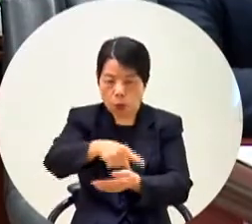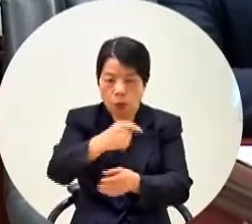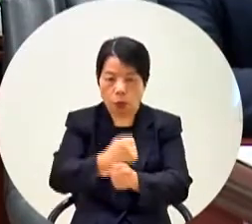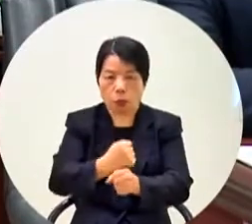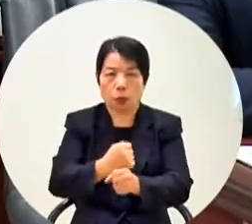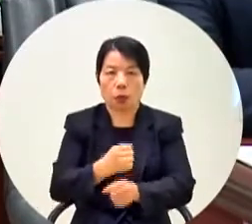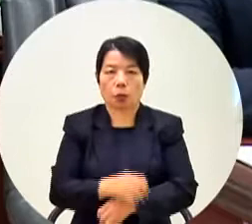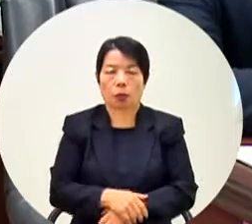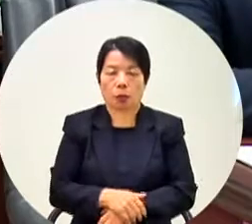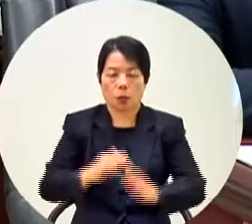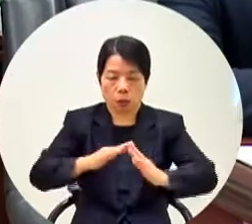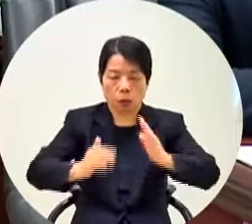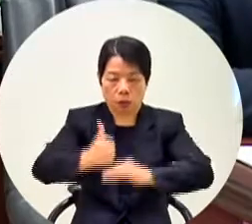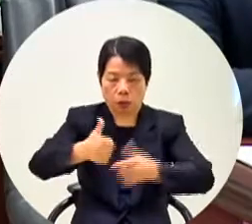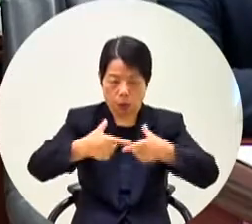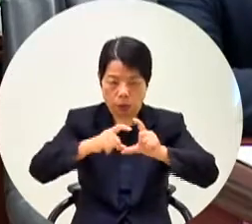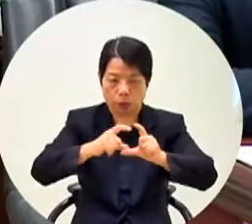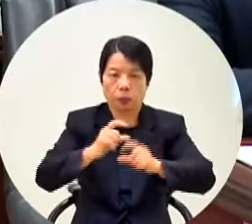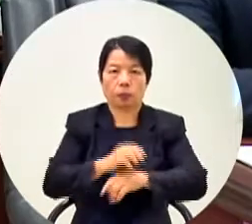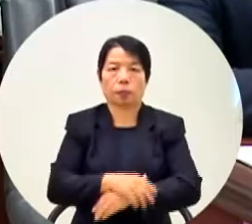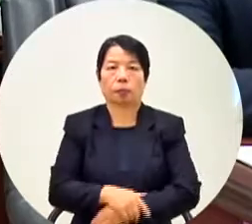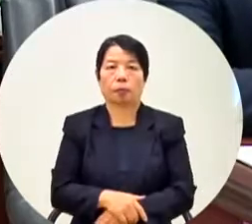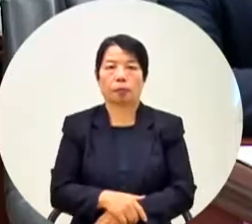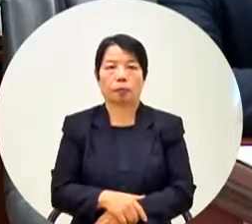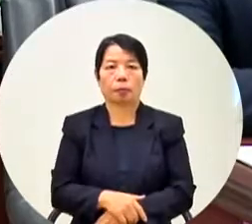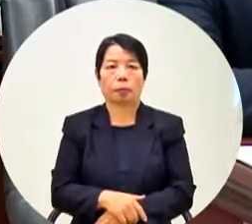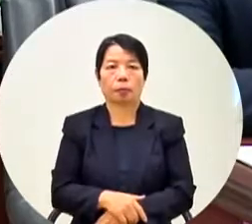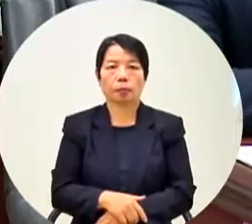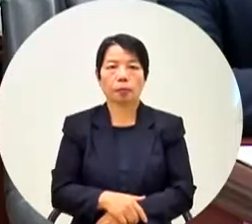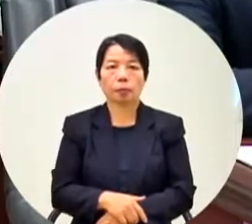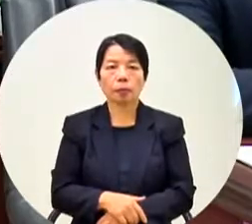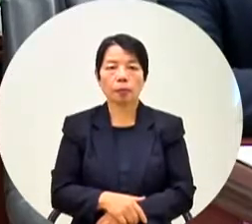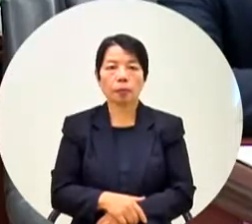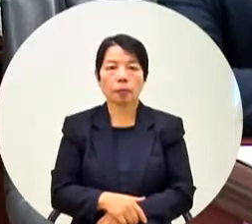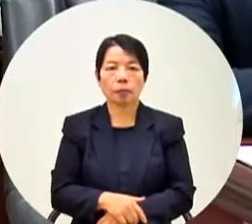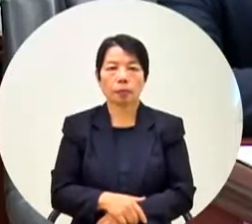咱市长回答一下好无？ 市长，请答复。